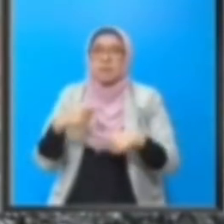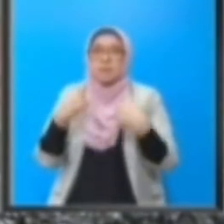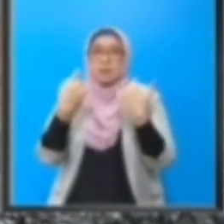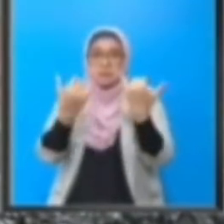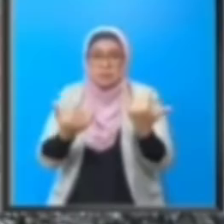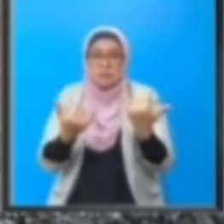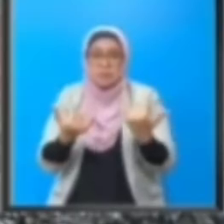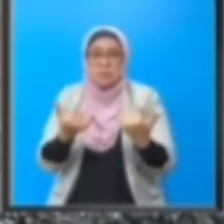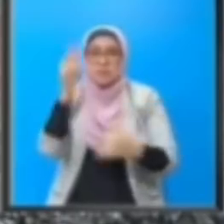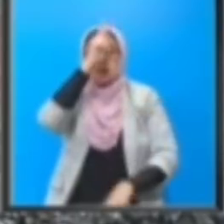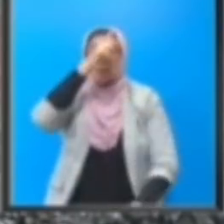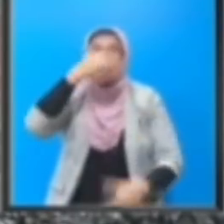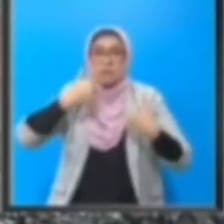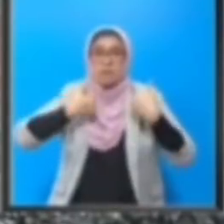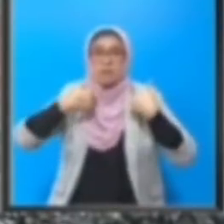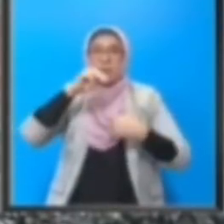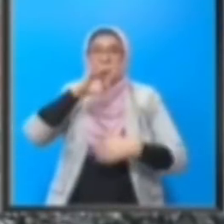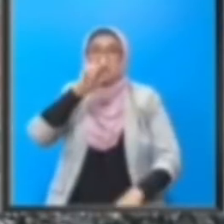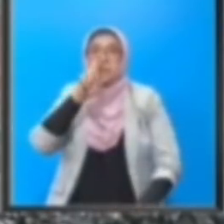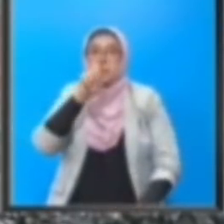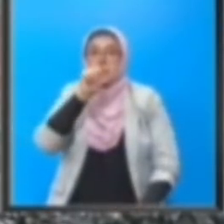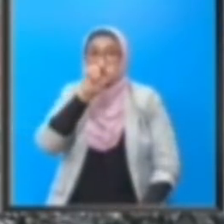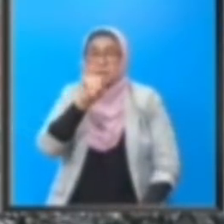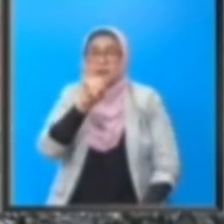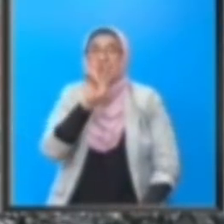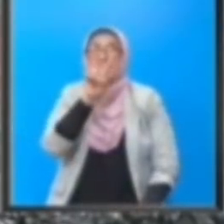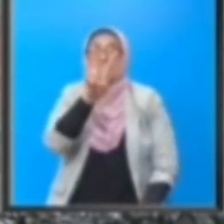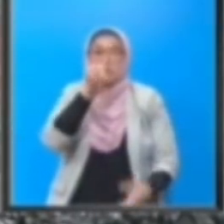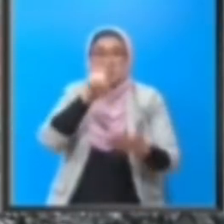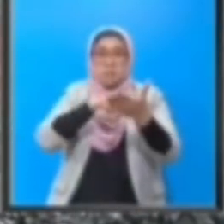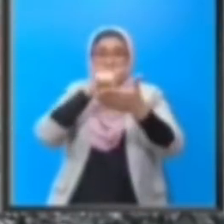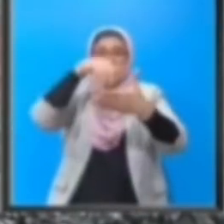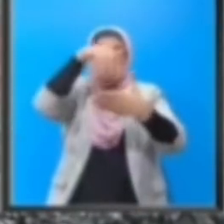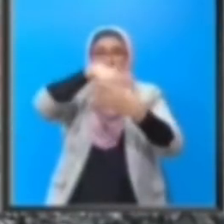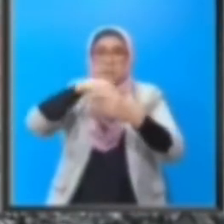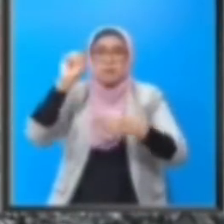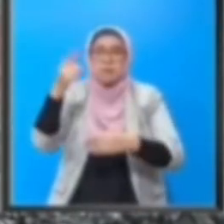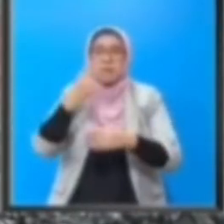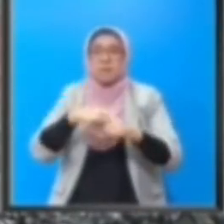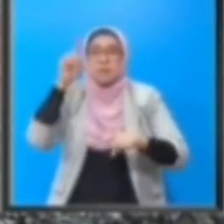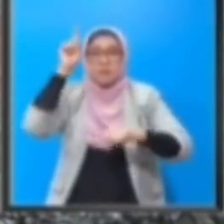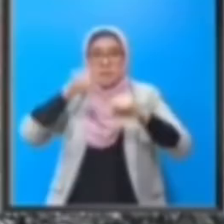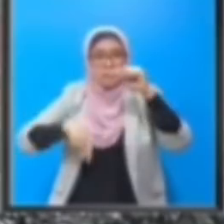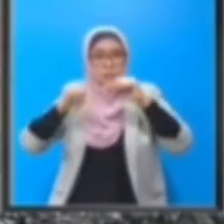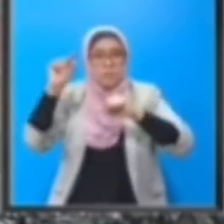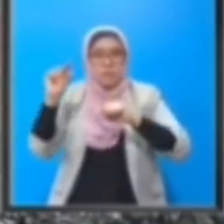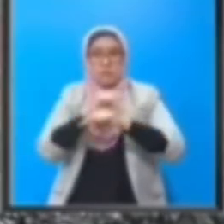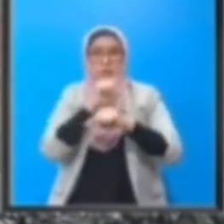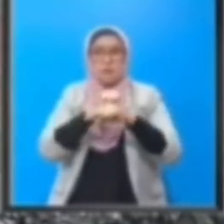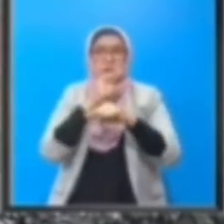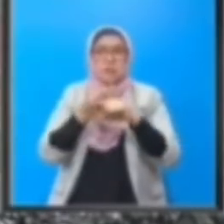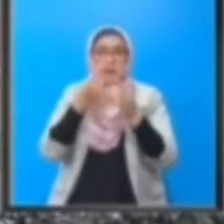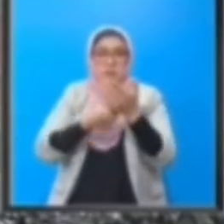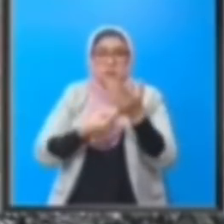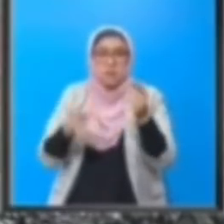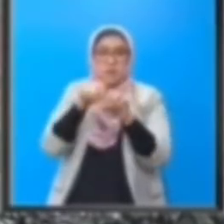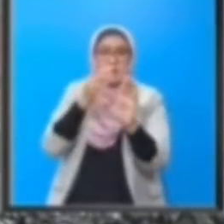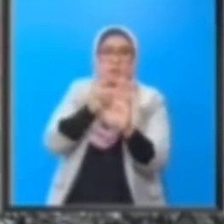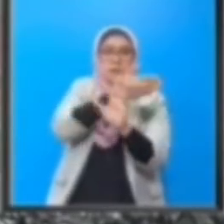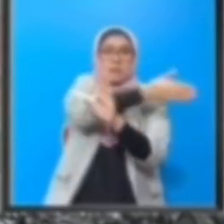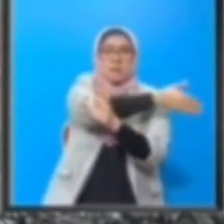undi. Maka tidak boleh digunakan presiden itu sebagai hujah untuk mengatakan